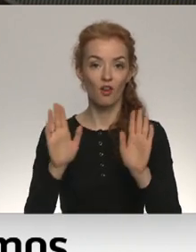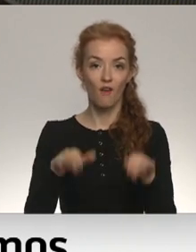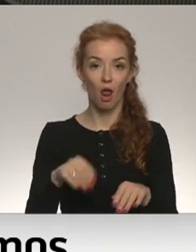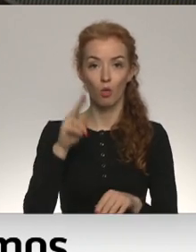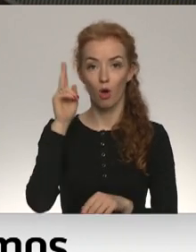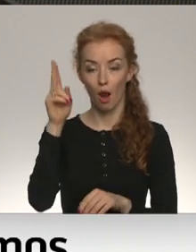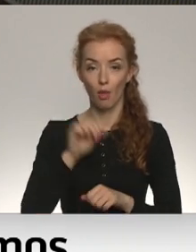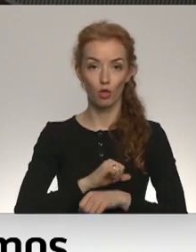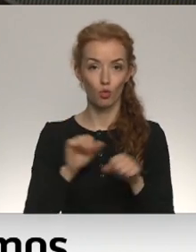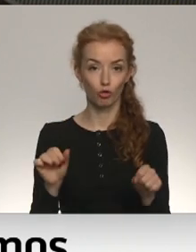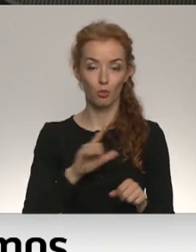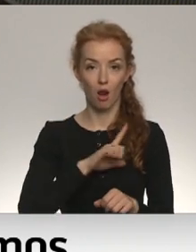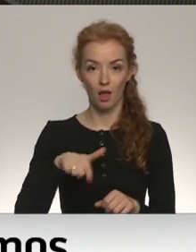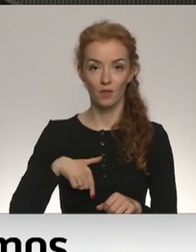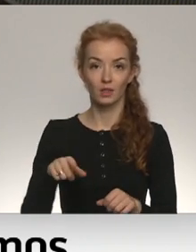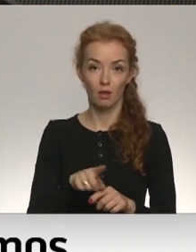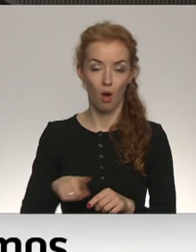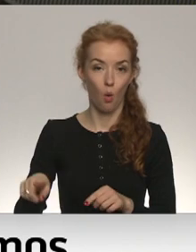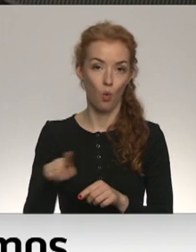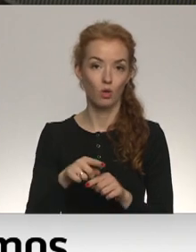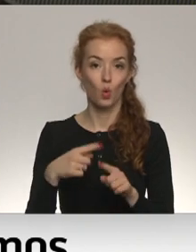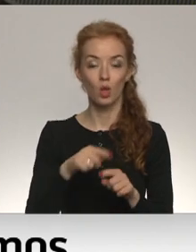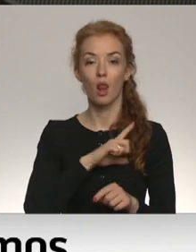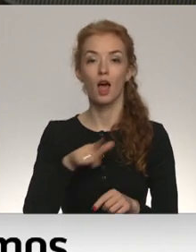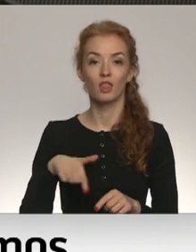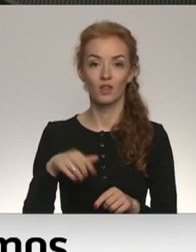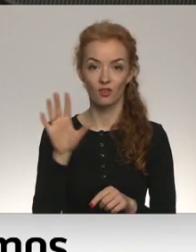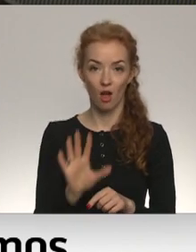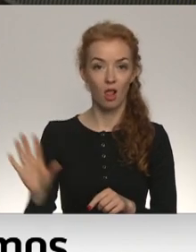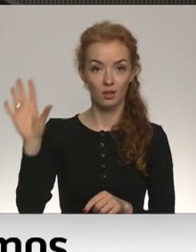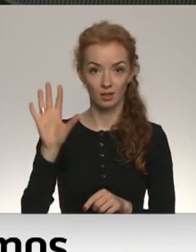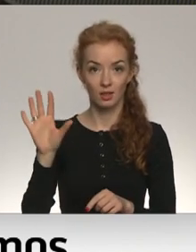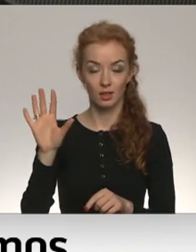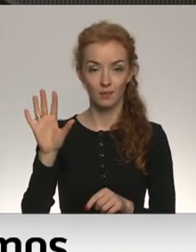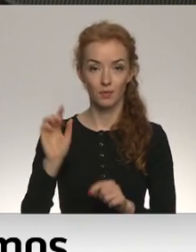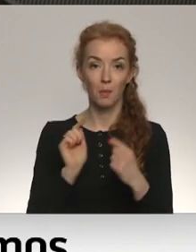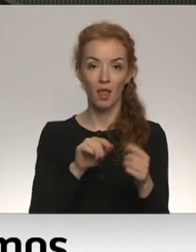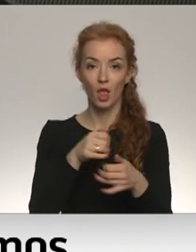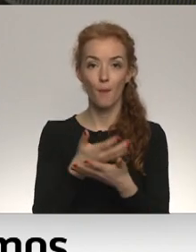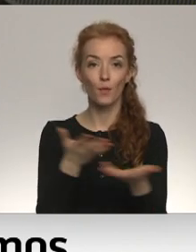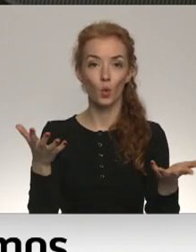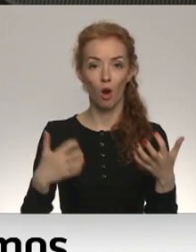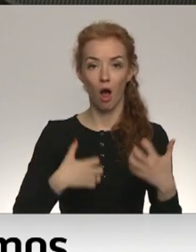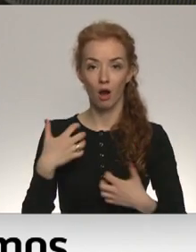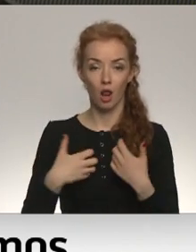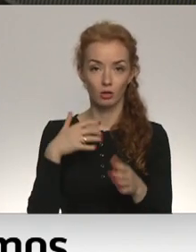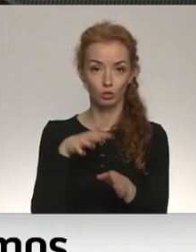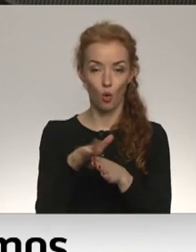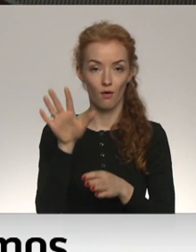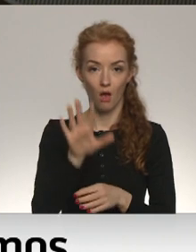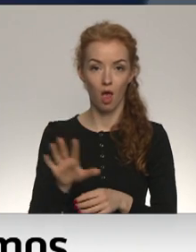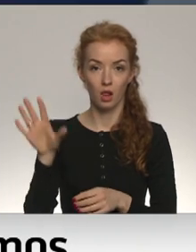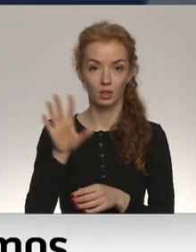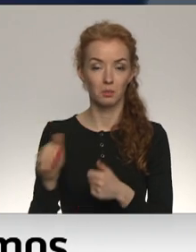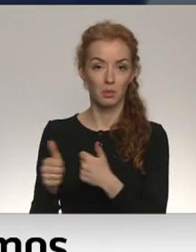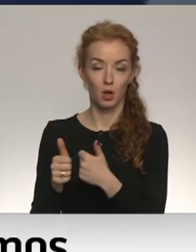garantēt drošību Latvijas tautai un Latvijas valstī pret jebkuru agresoru, kas ir mūsu